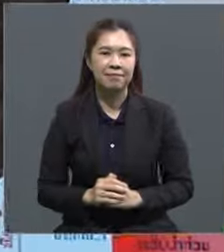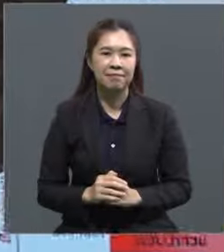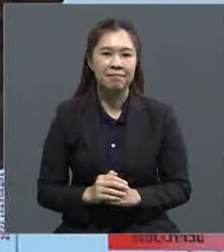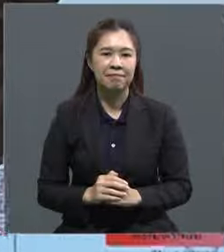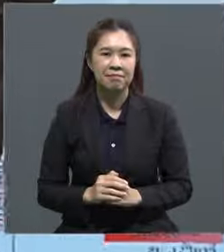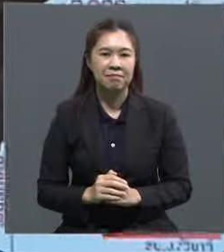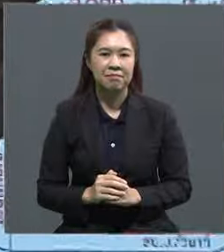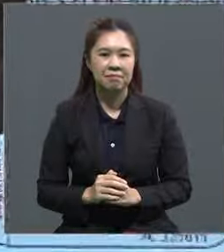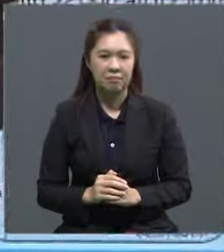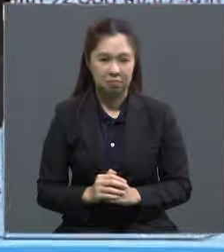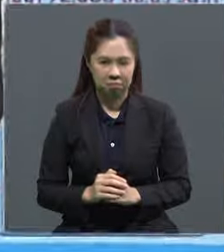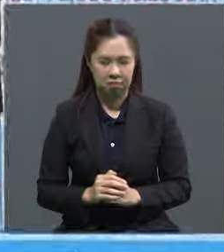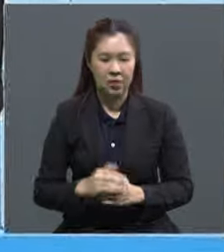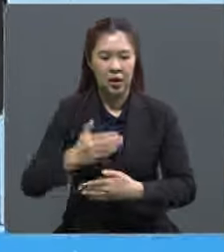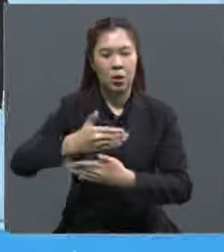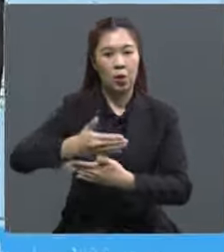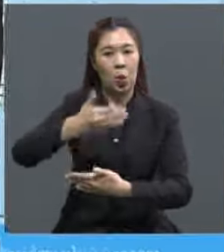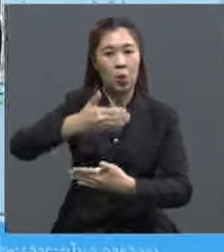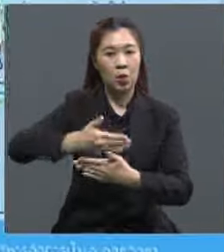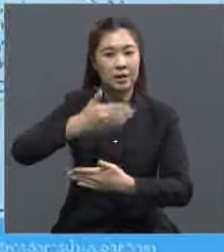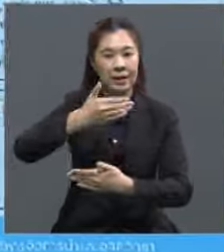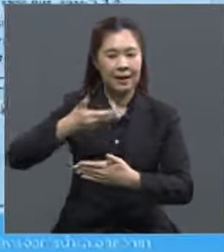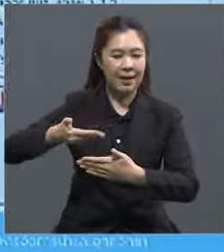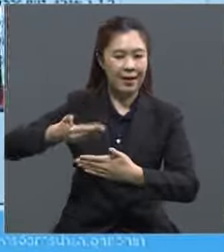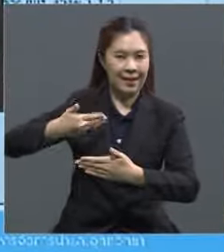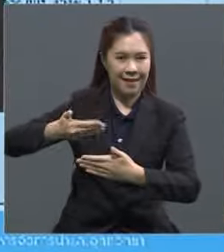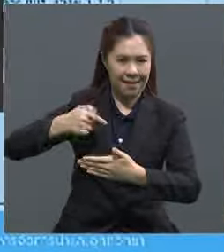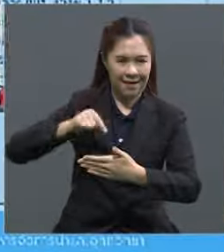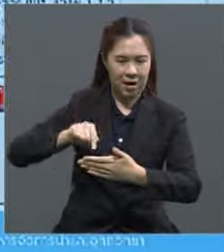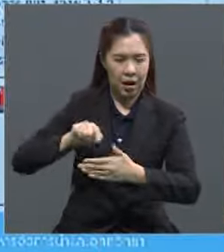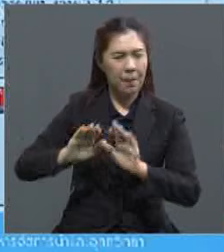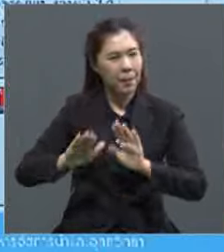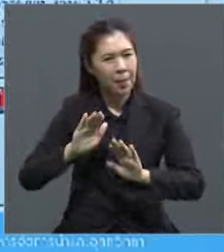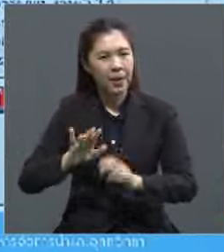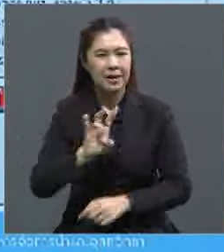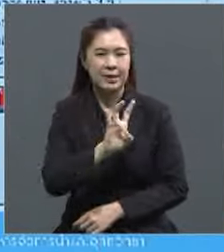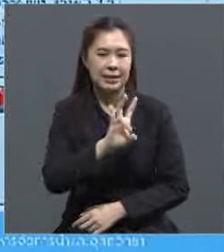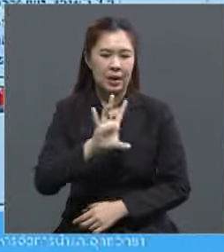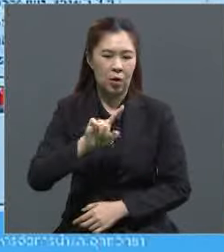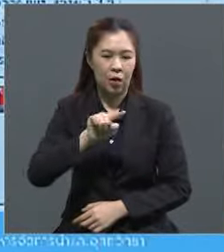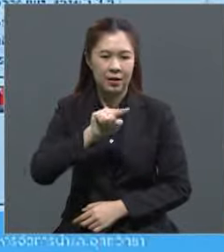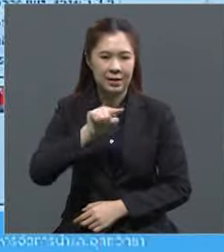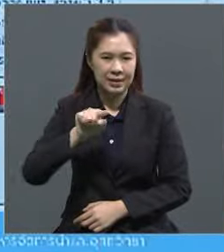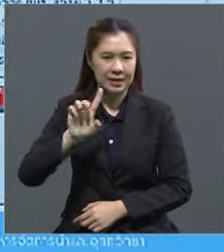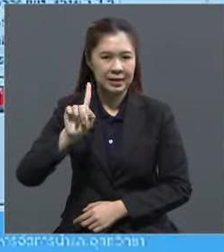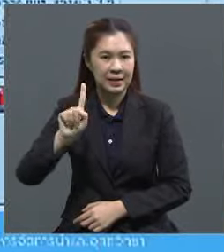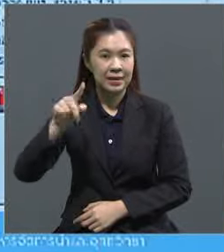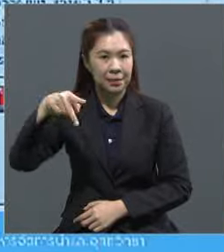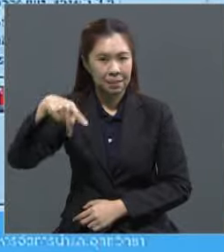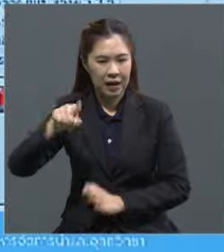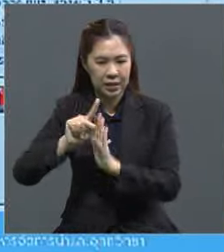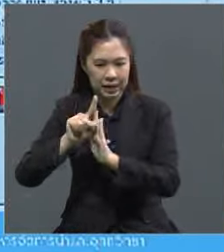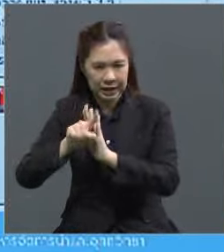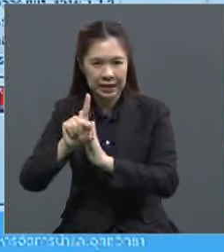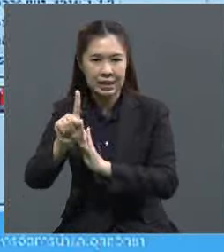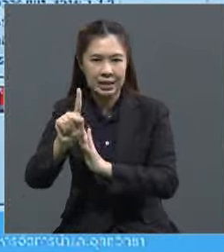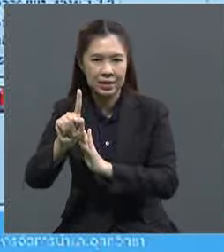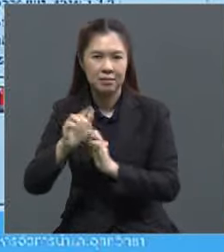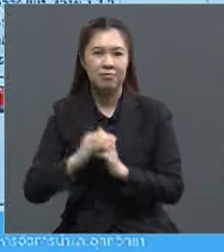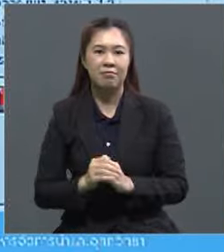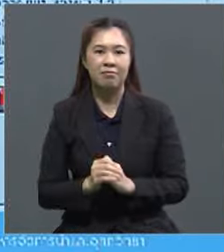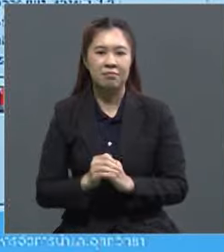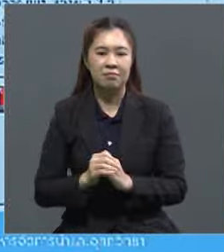ต้องระบายท้ายเขื่อนเจ้าพยานเนี่ยอาจจะอยู่ในช่วง 700 - 1,000ลูกบาทเมตรต่อวินาทีหรือ 1,000